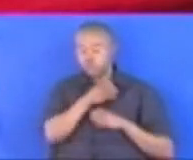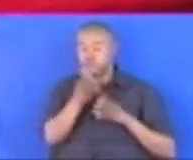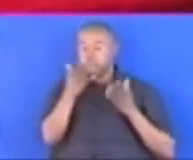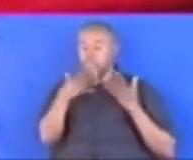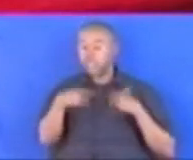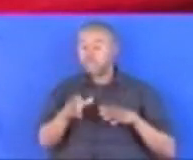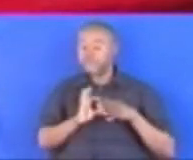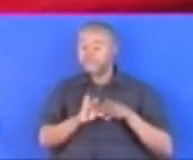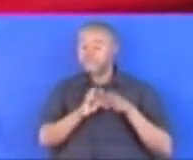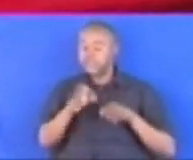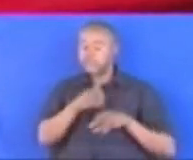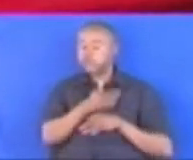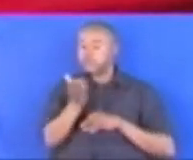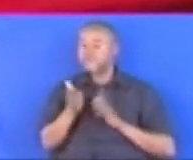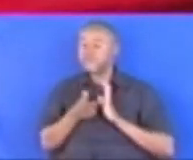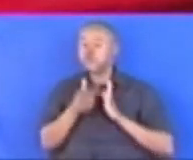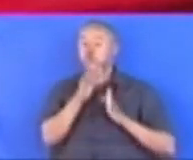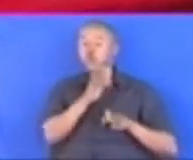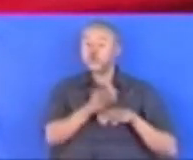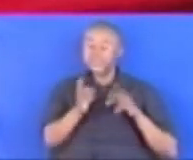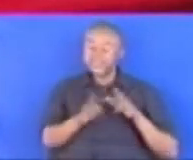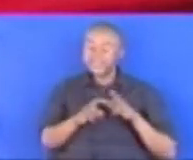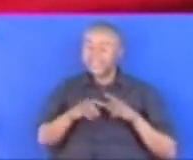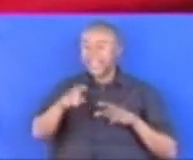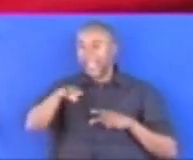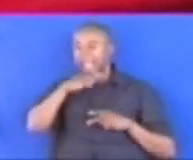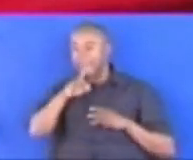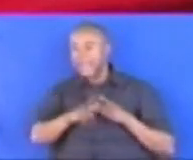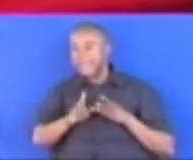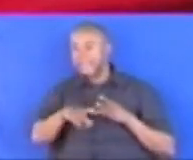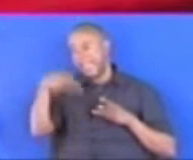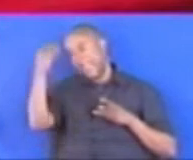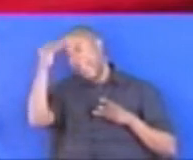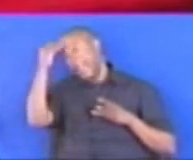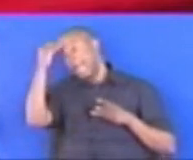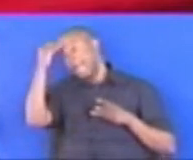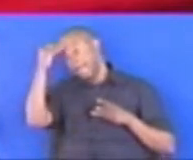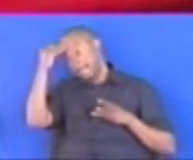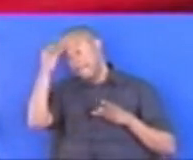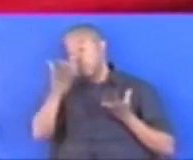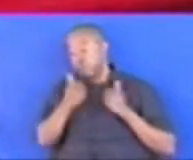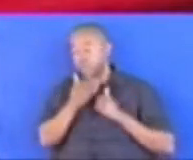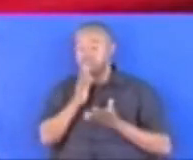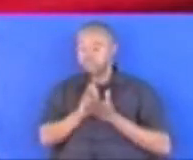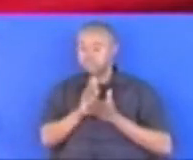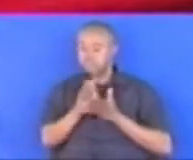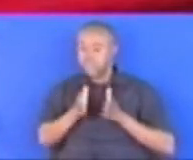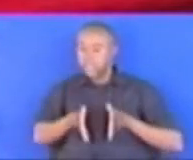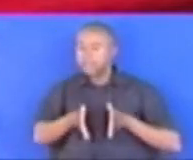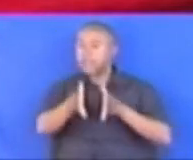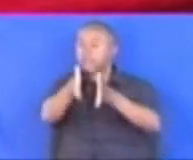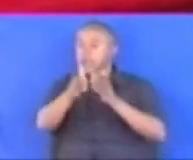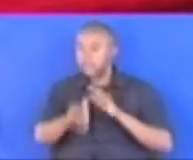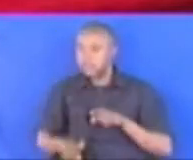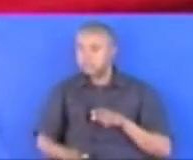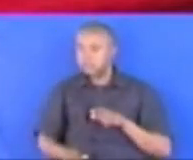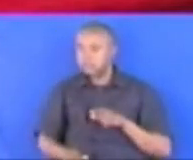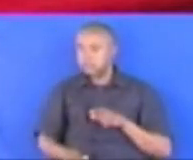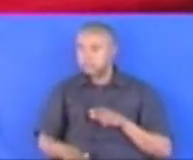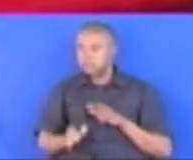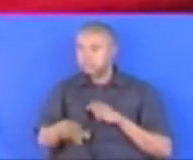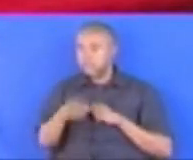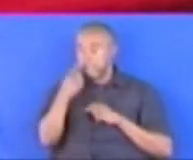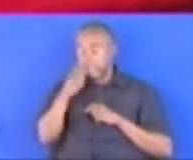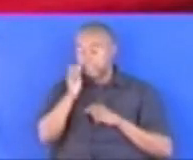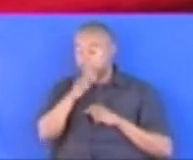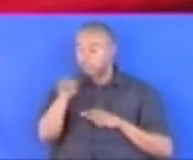wizara nyingine kama ujenzi, habari, elimu, ili kuhakikisha ujenzi wa barabara unazingatia sehemu za